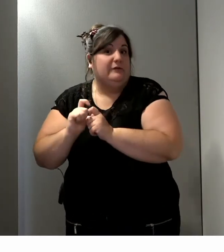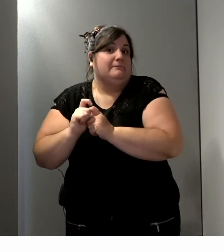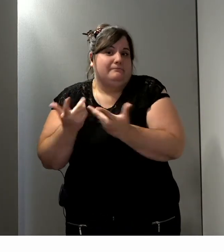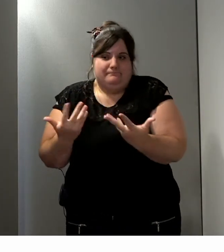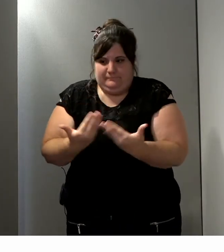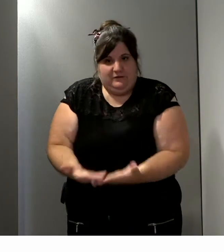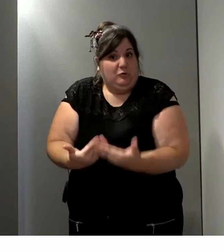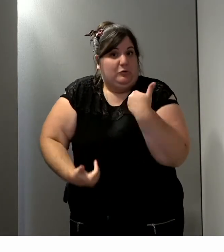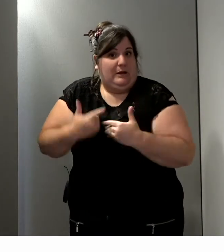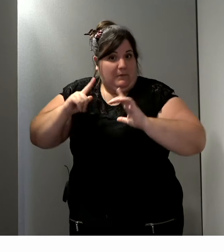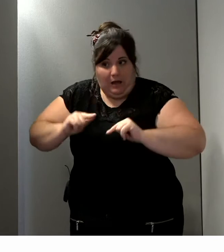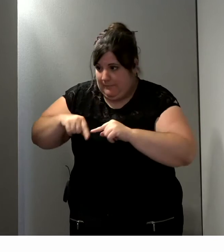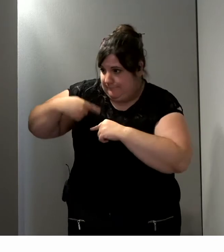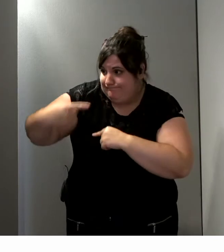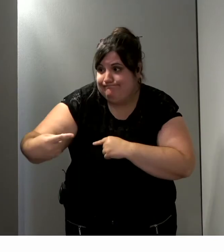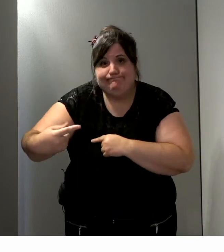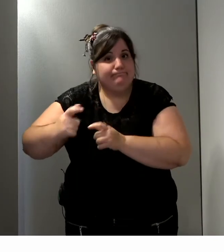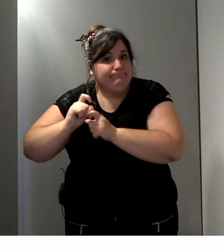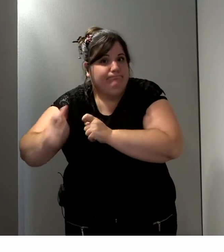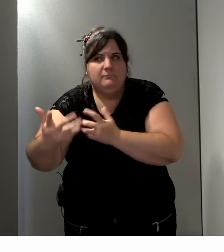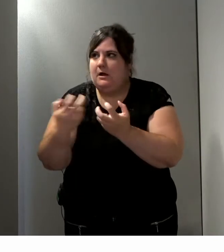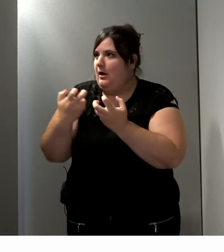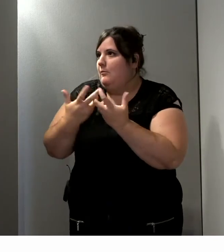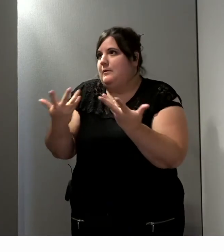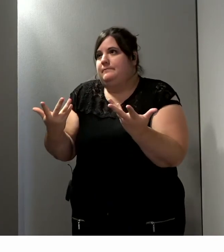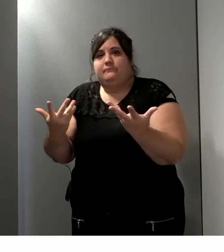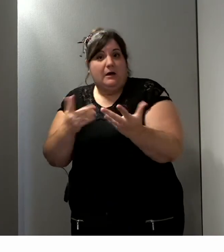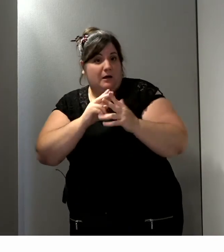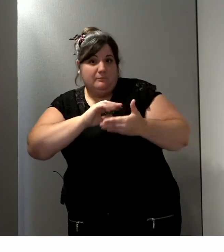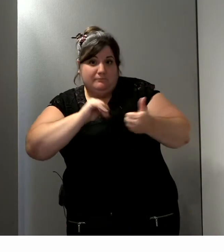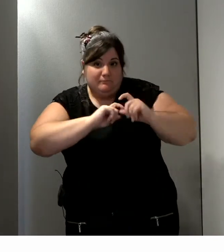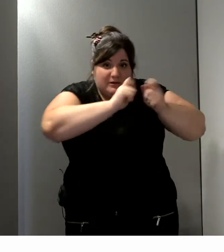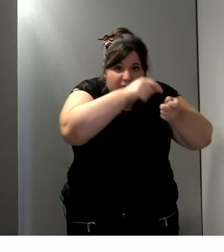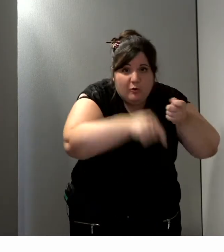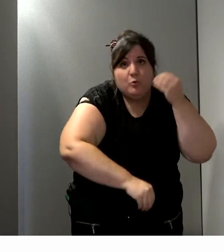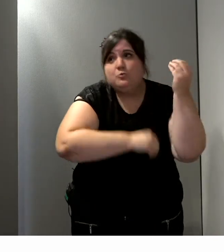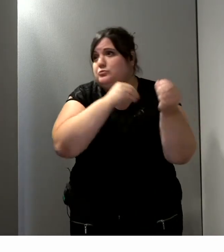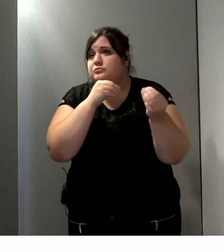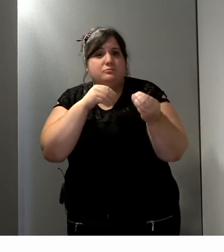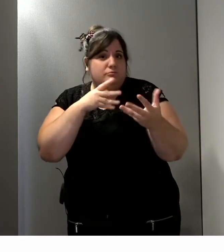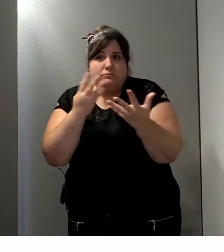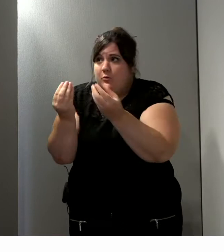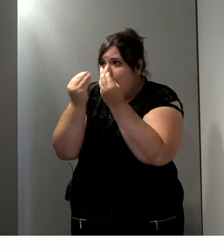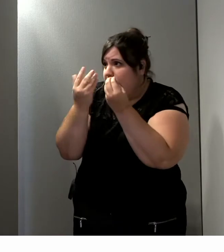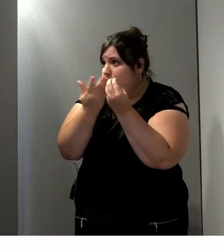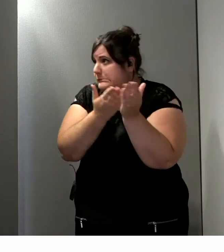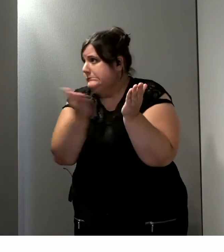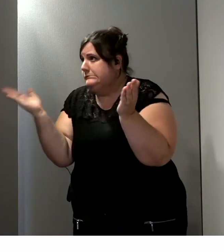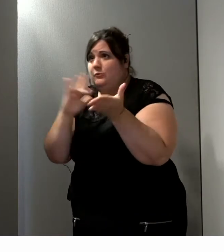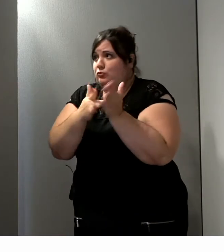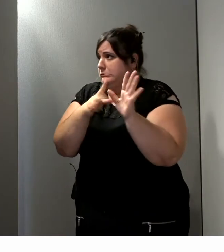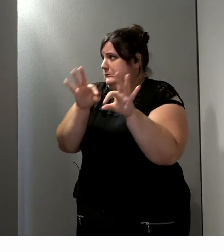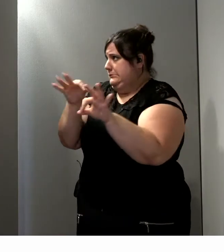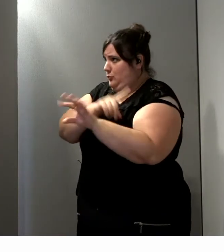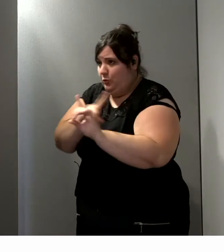par le handicap en termes de délégation, d'accès à la formation contraint, de mobilité contrainte. Comment j'ai intégré dans ma